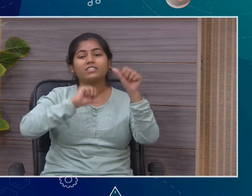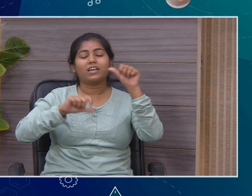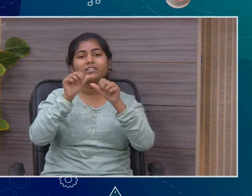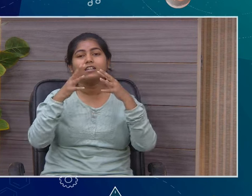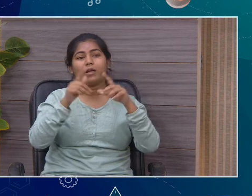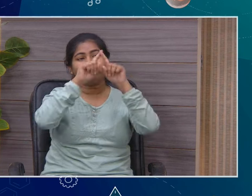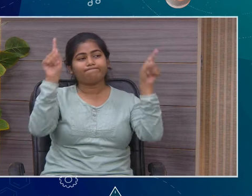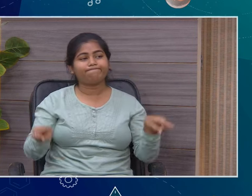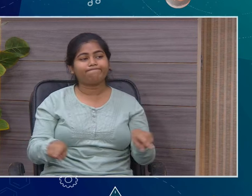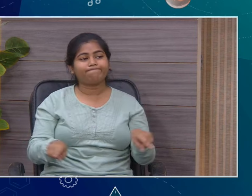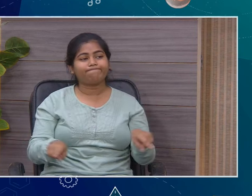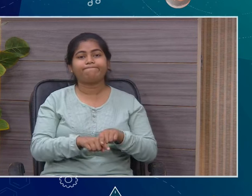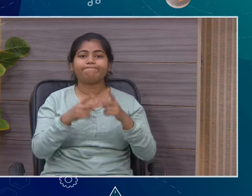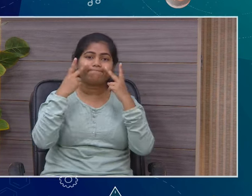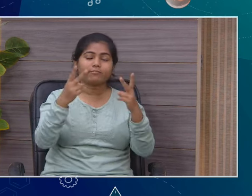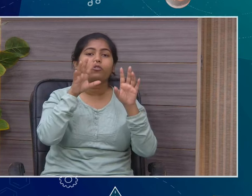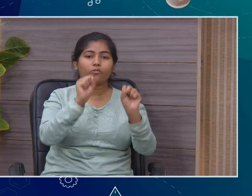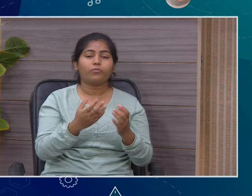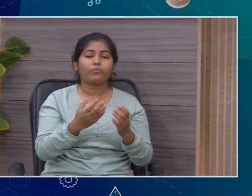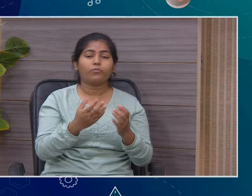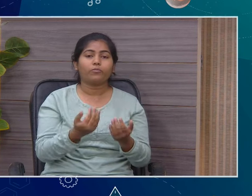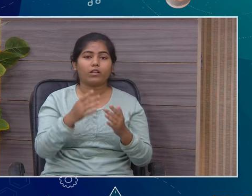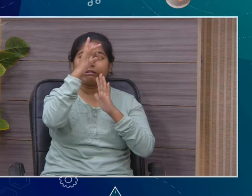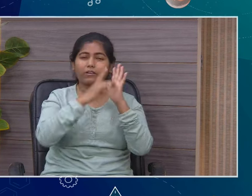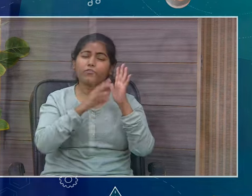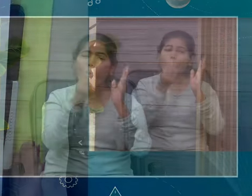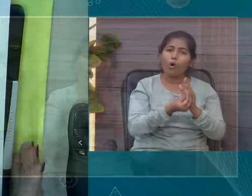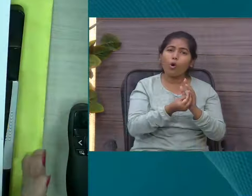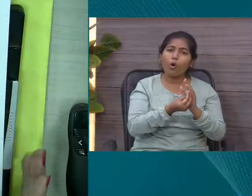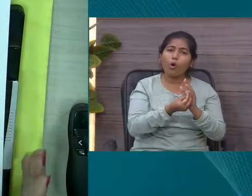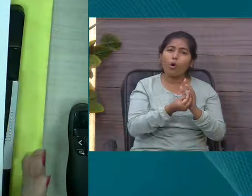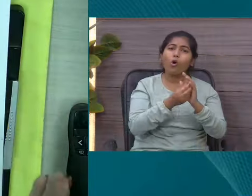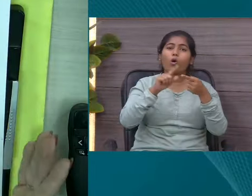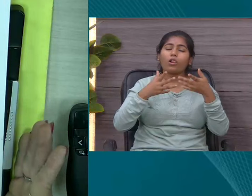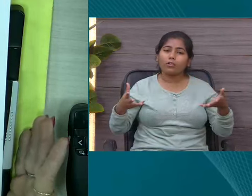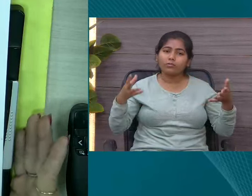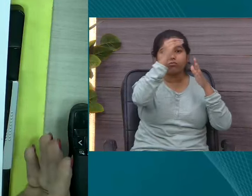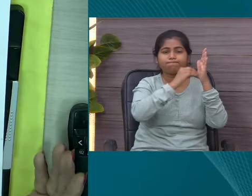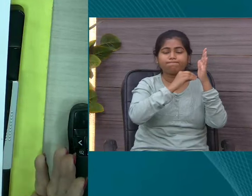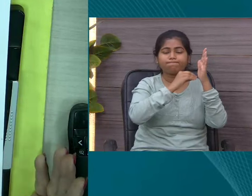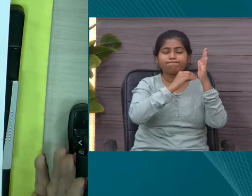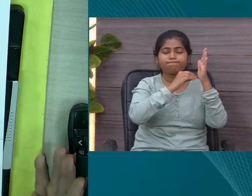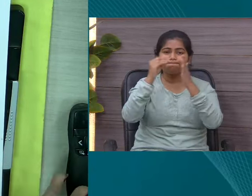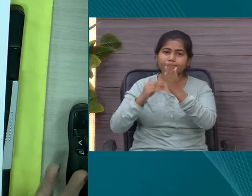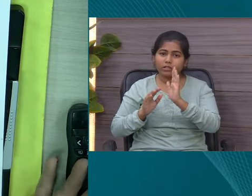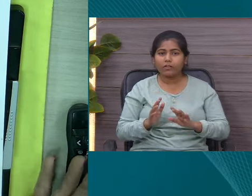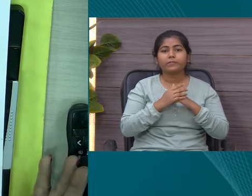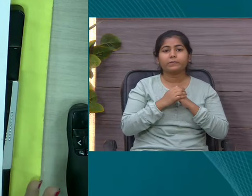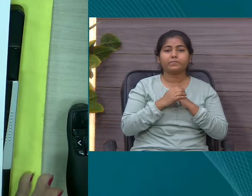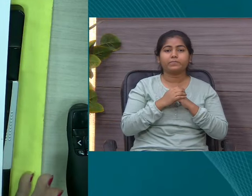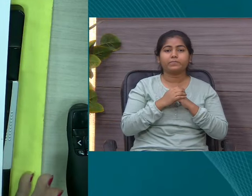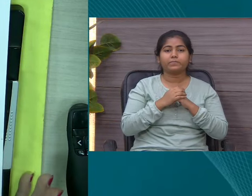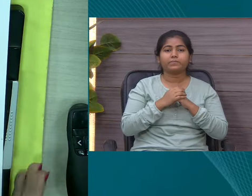ही कंसाइज सा, प्रिसाइज सा, डिटेल्ड लेकिन सभी एलिमेंट्स को कवर करता हुआ एक बेहतरीन मॉडर्न पीरियोडिक